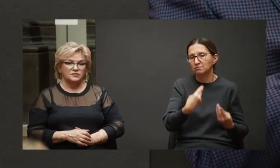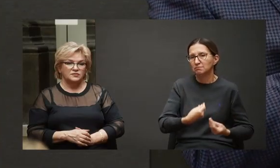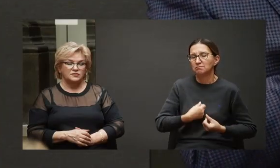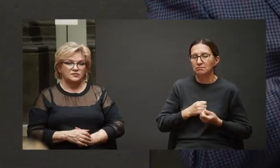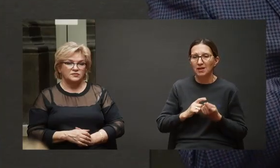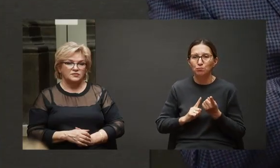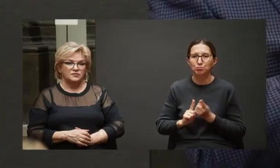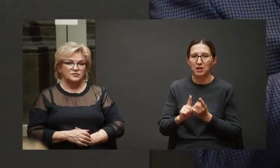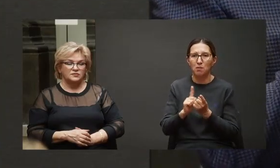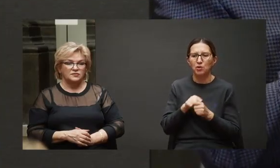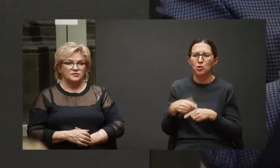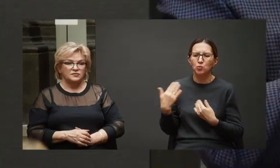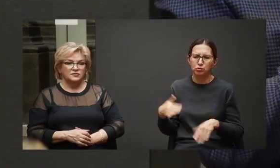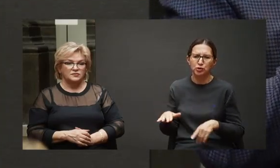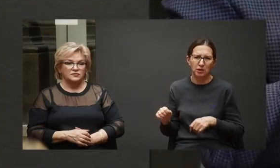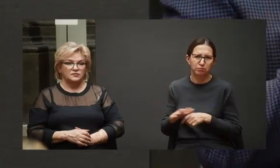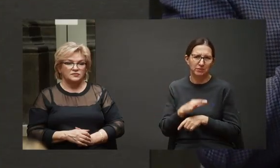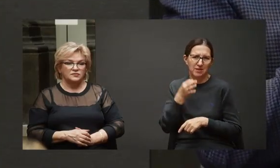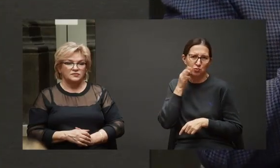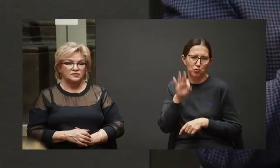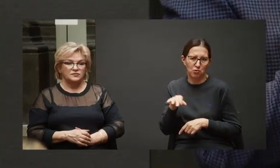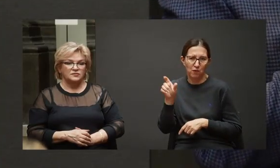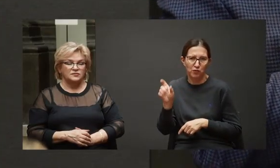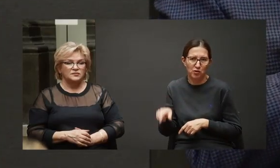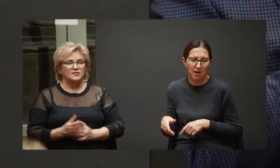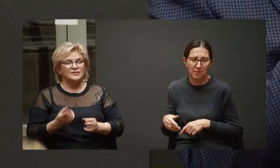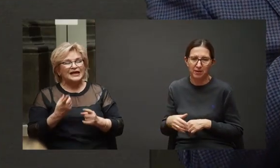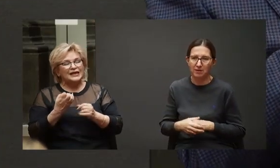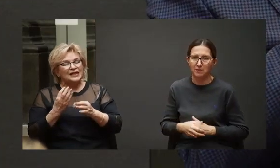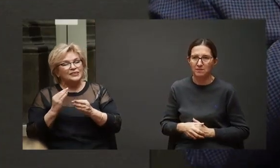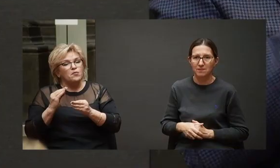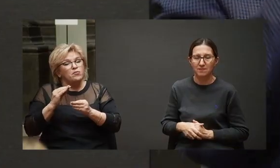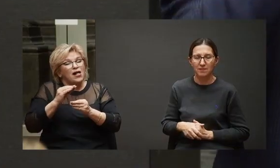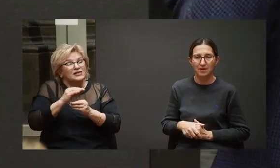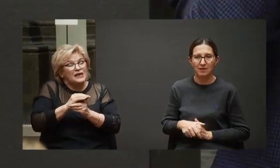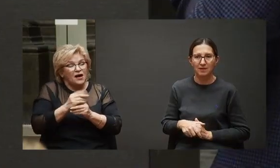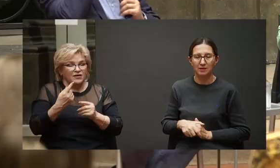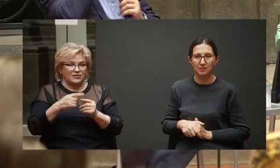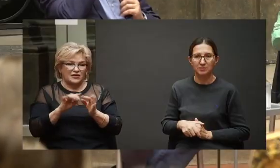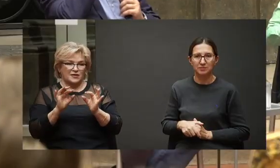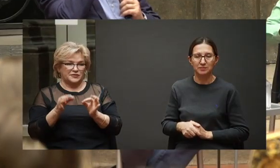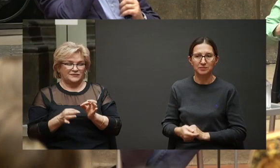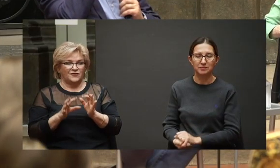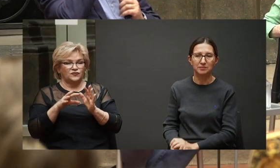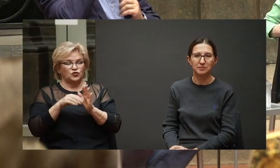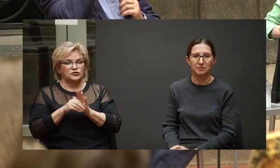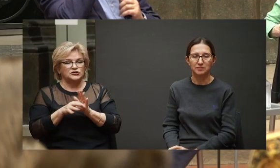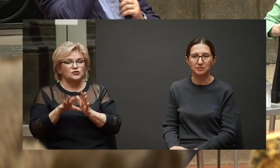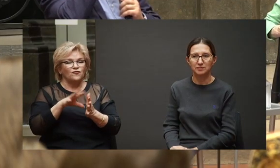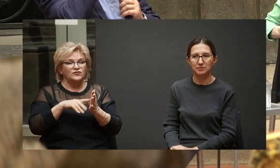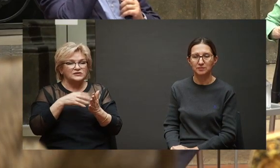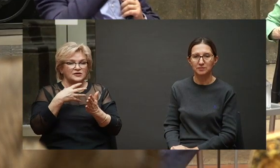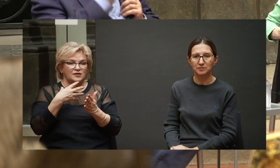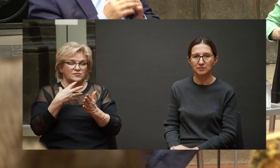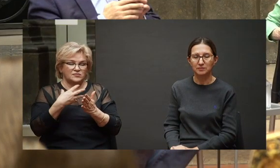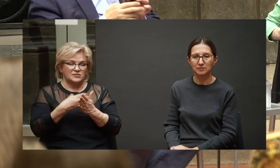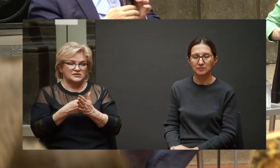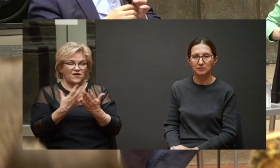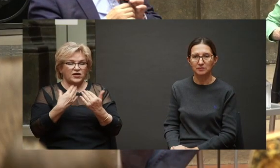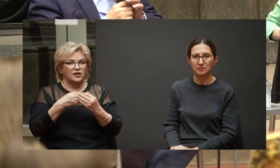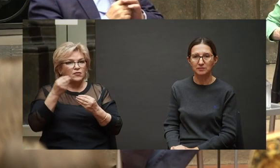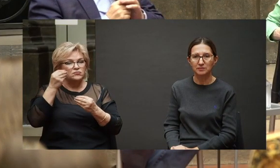произведение, и искушенного человека, который наполняет произведение, в том числе всем своим культурным